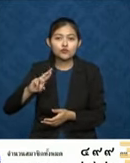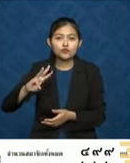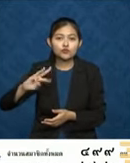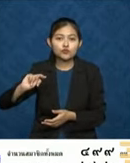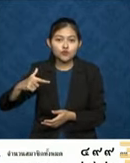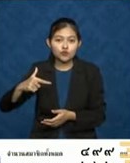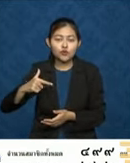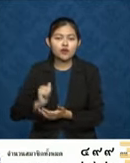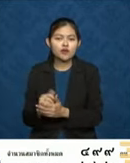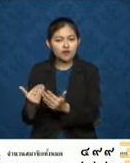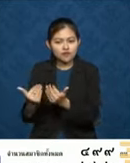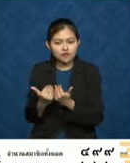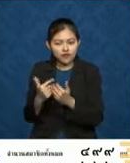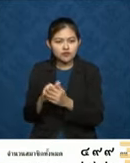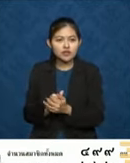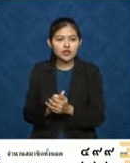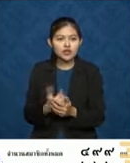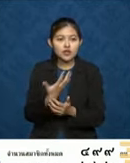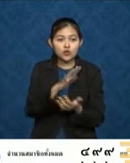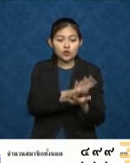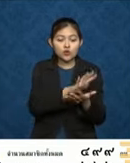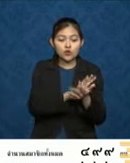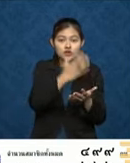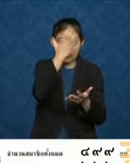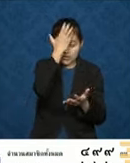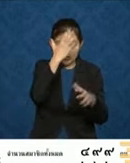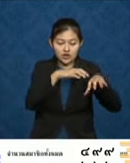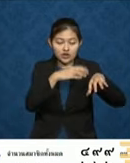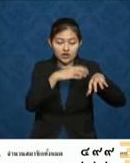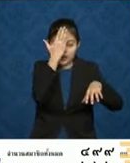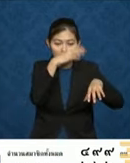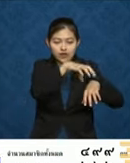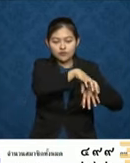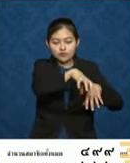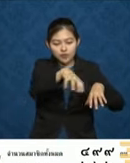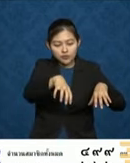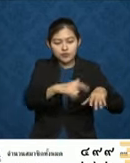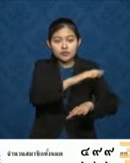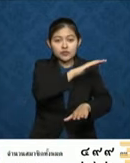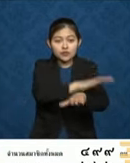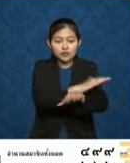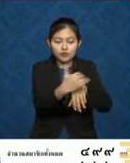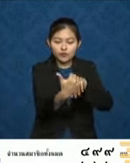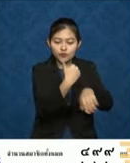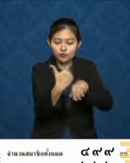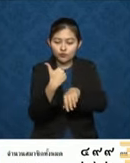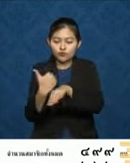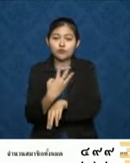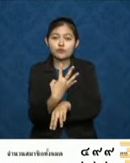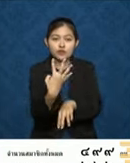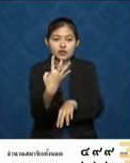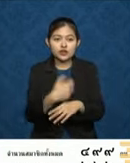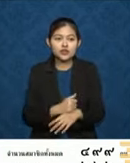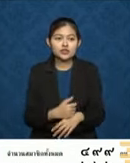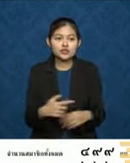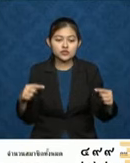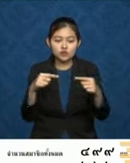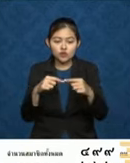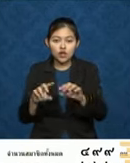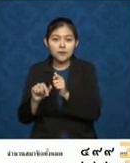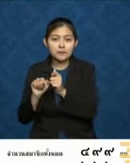วิรัตน์ค่ะว่าบริเวณจุดหน้าโรงเรียนหนองสรวงนะคะดังรูปนะคะเป็นถนน 4เลนค่ะและเชื่อมระหว่างอำเภอค่ะซึ่ง